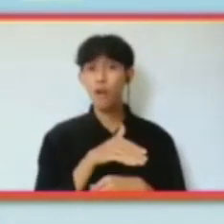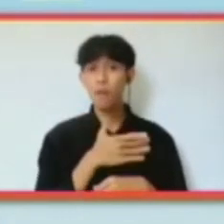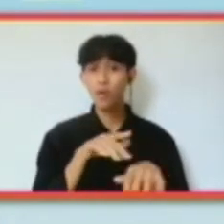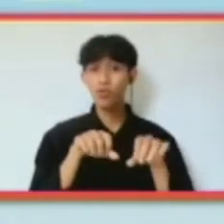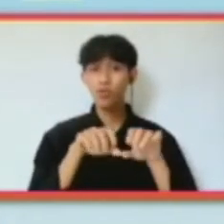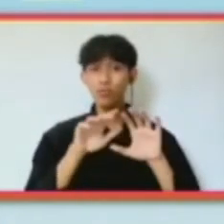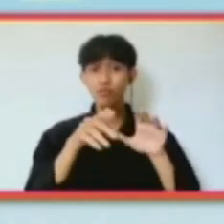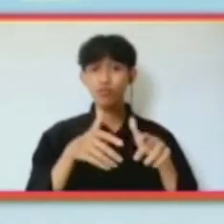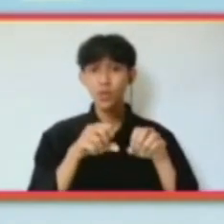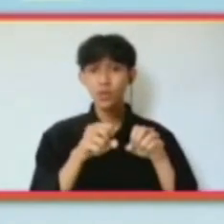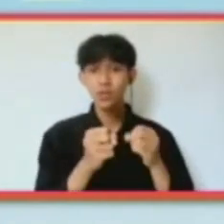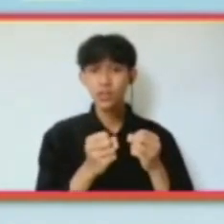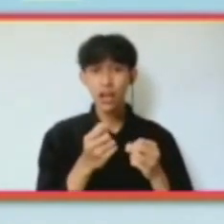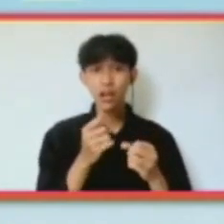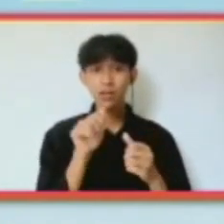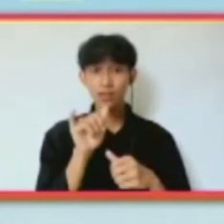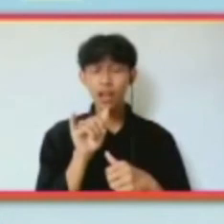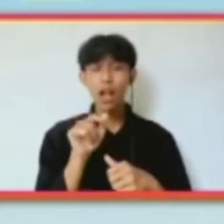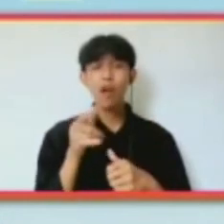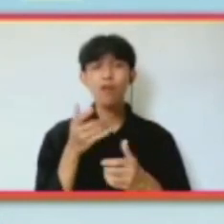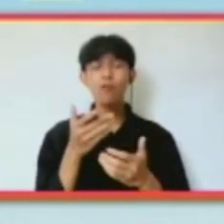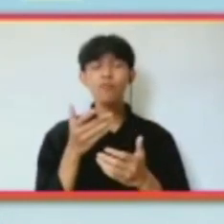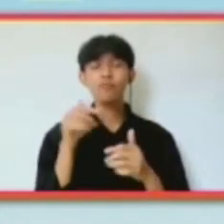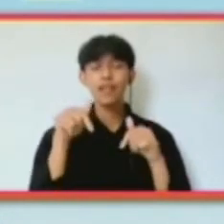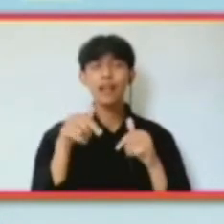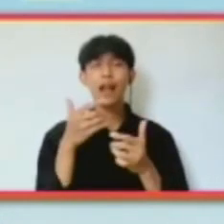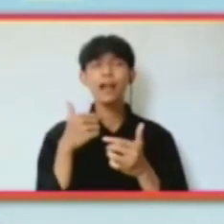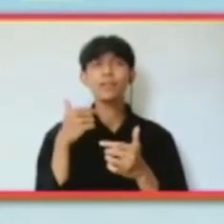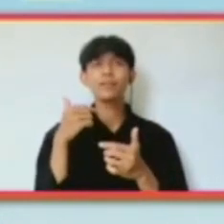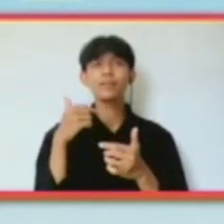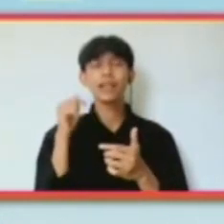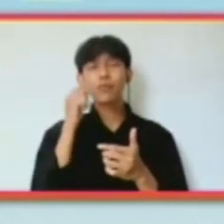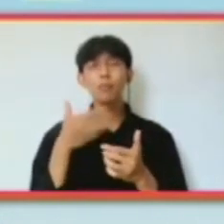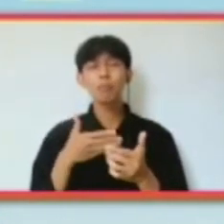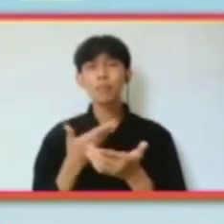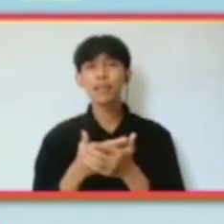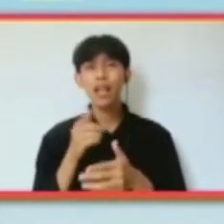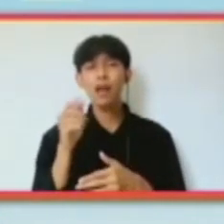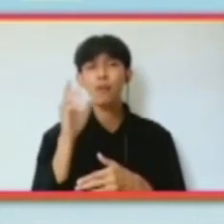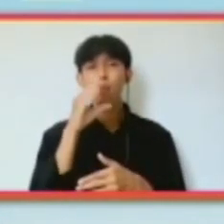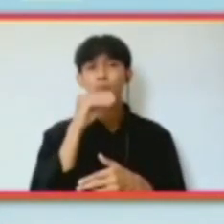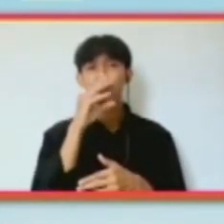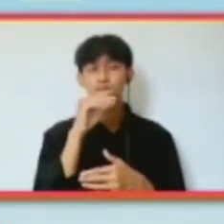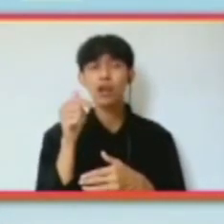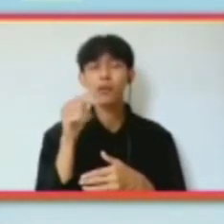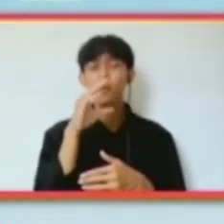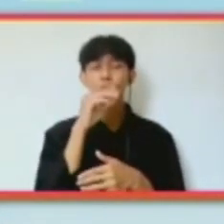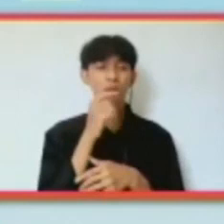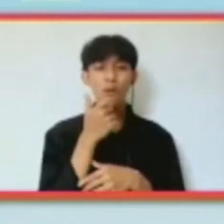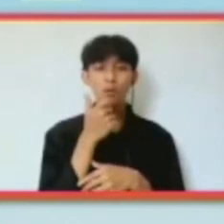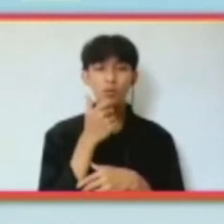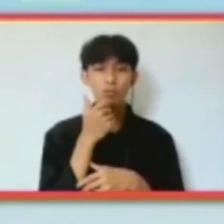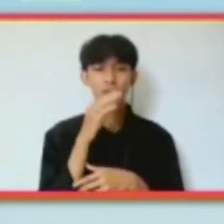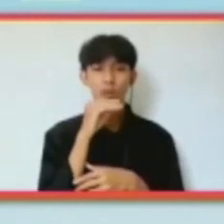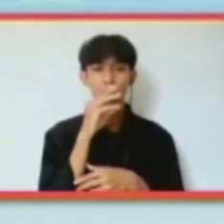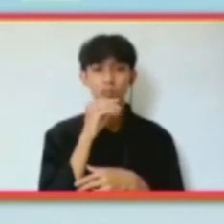Kamu sekarang ibu minta bicara. Enggak pakai alat. Kehadiran Menteri Sosial Tri Risma hari ini pada